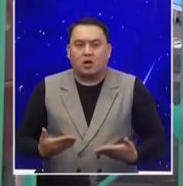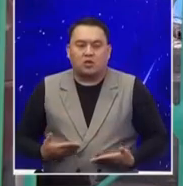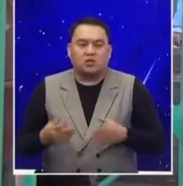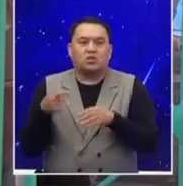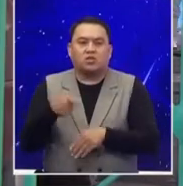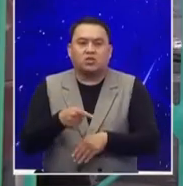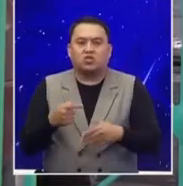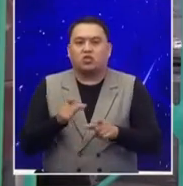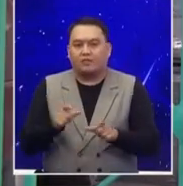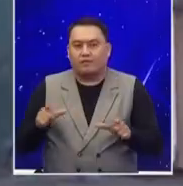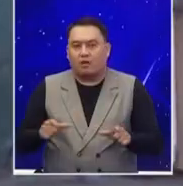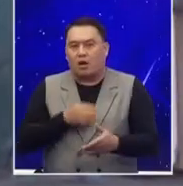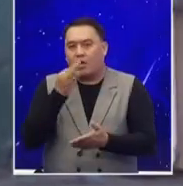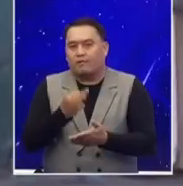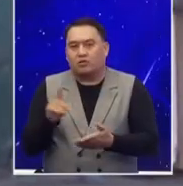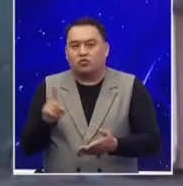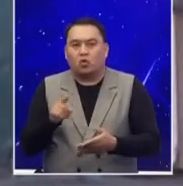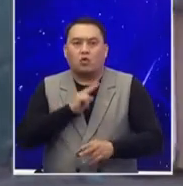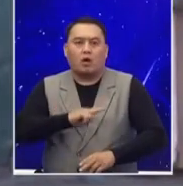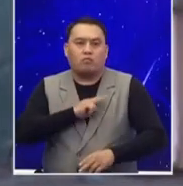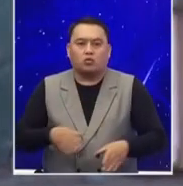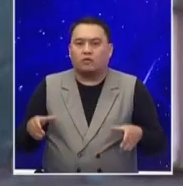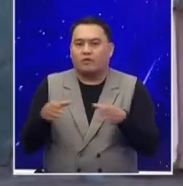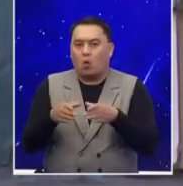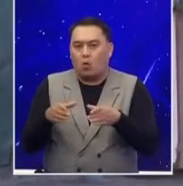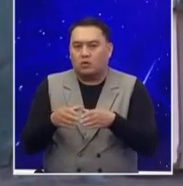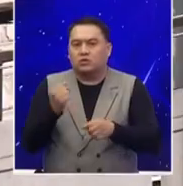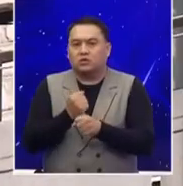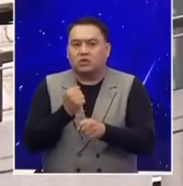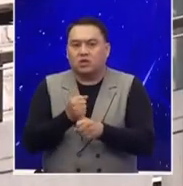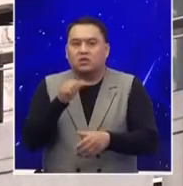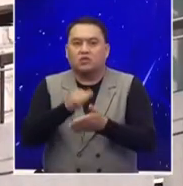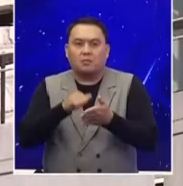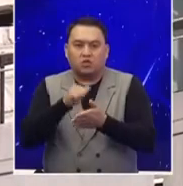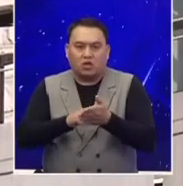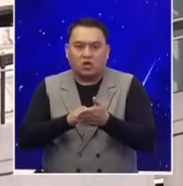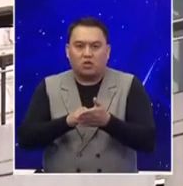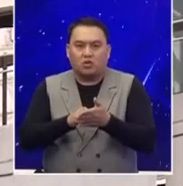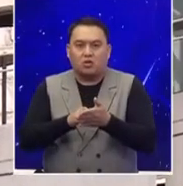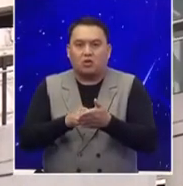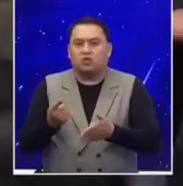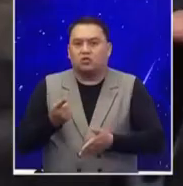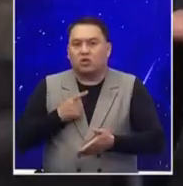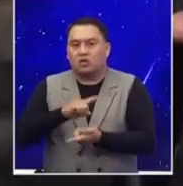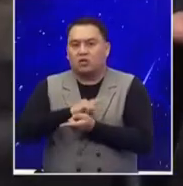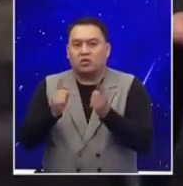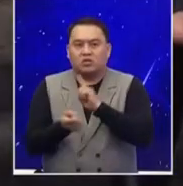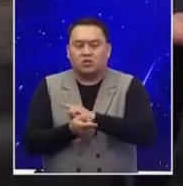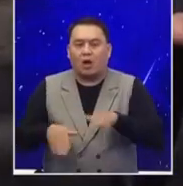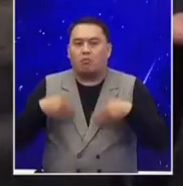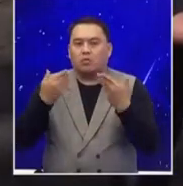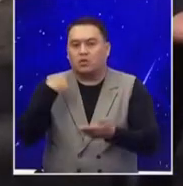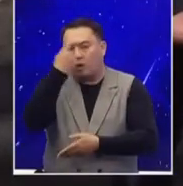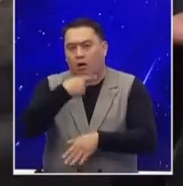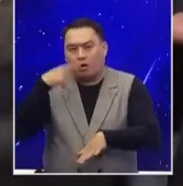более 1000 жителей. Они, отметив недочеты в работе подрядной организации, сделали им замечание. Но так и не дождавшись изменений, обратились